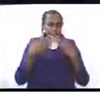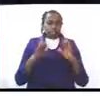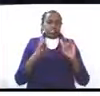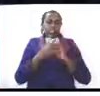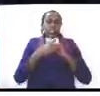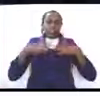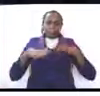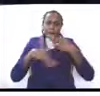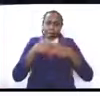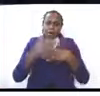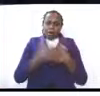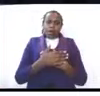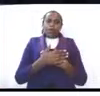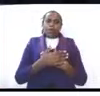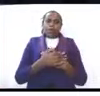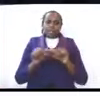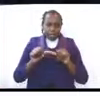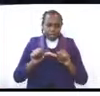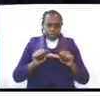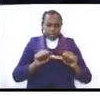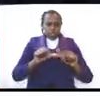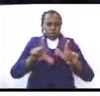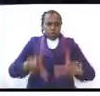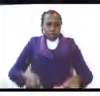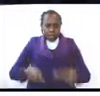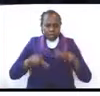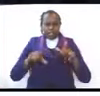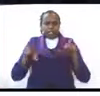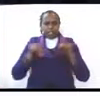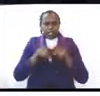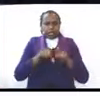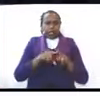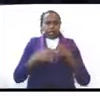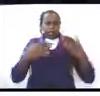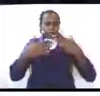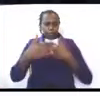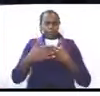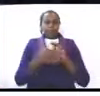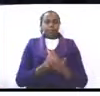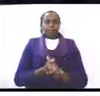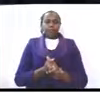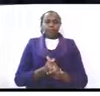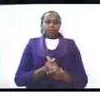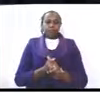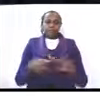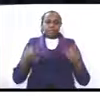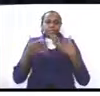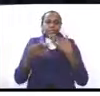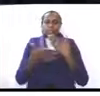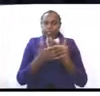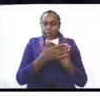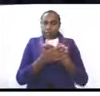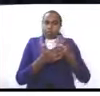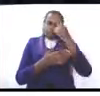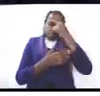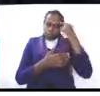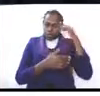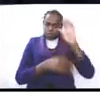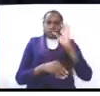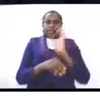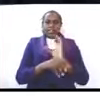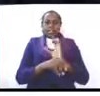wanadamu na watu wako waweze kuendeleza maisha yao kama ilivyokuwa mwanzo. Twakushukuru kwa sababu ya kanisa